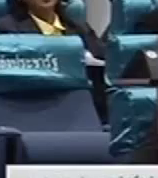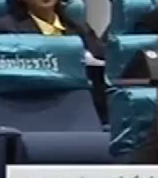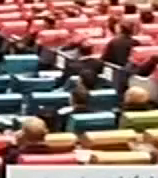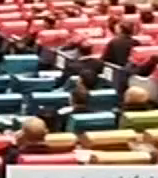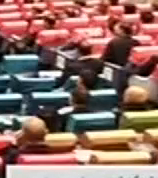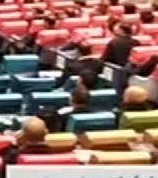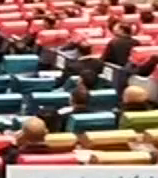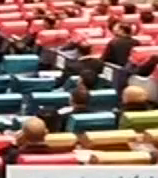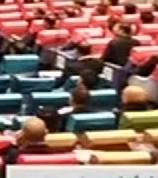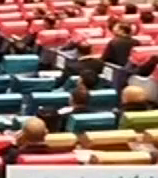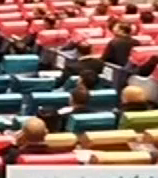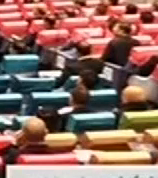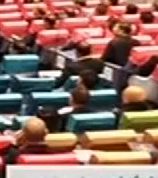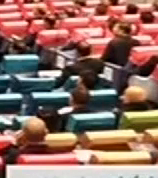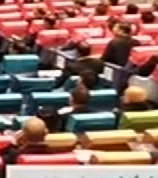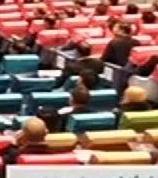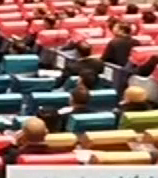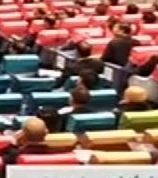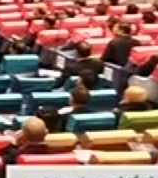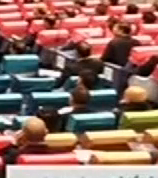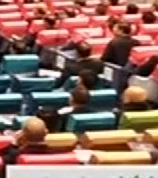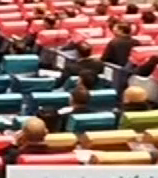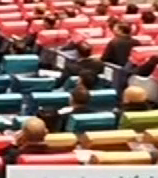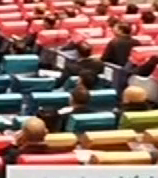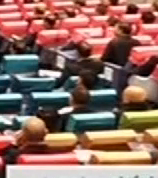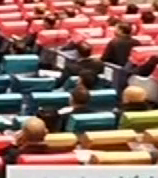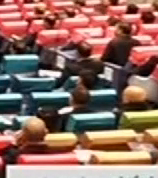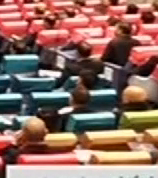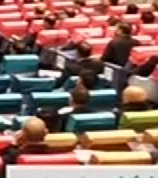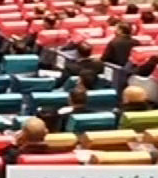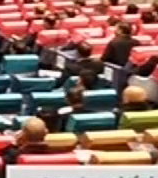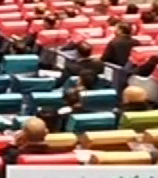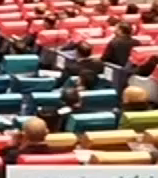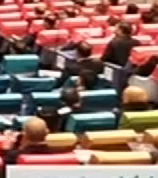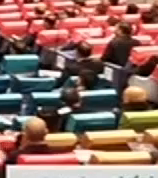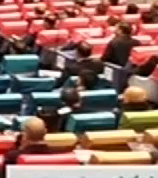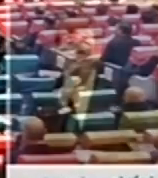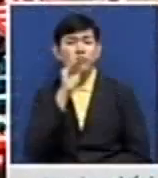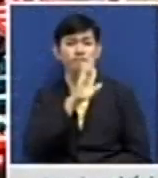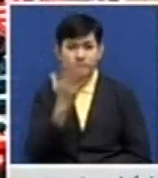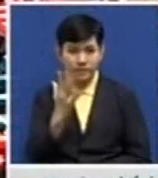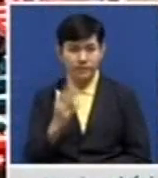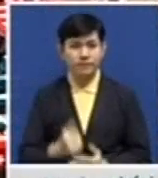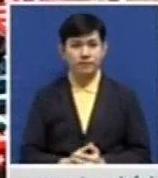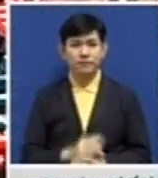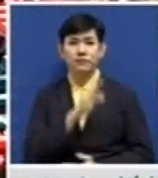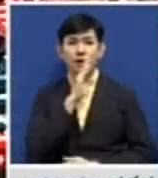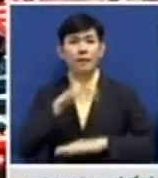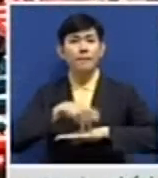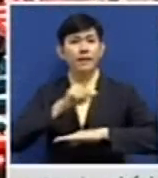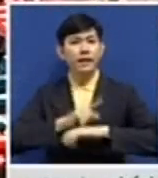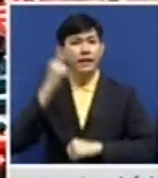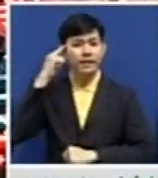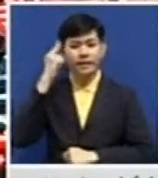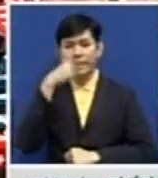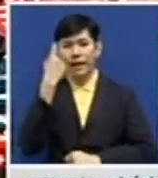กล่าวถึงพระมหากษัตริย์หรือออกชื่อสมาชิกรัฐสภาหรือบุคคลใดโดยไม่จำเป็นถ้าประธานเห็นว่าผู้